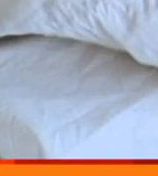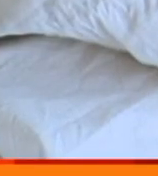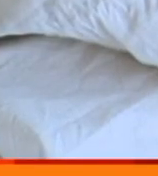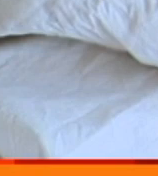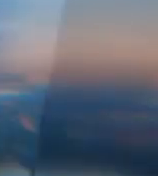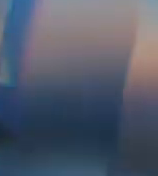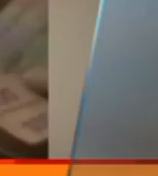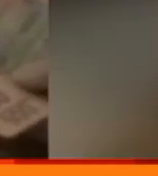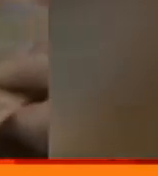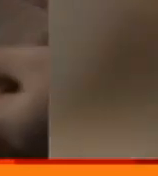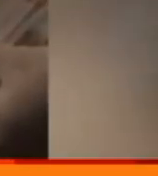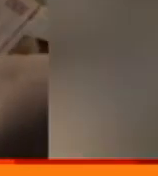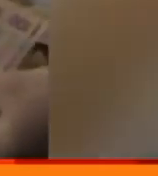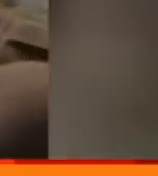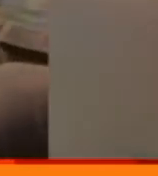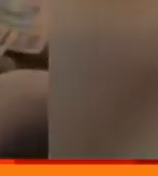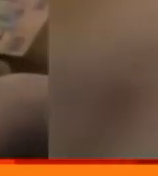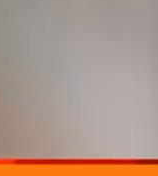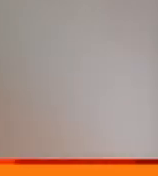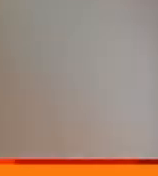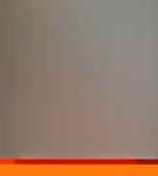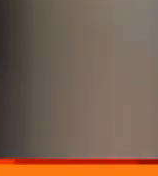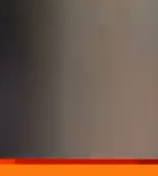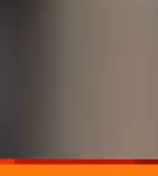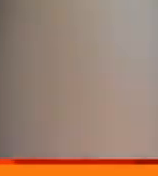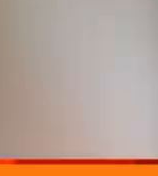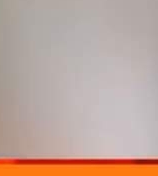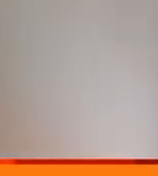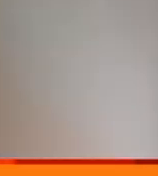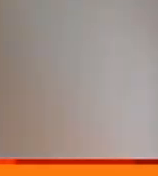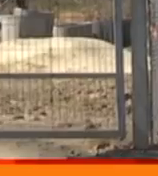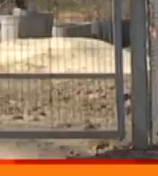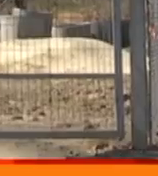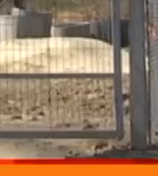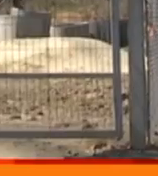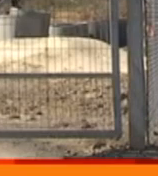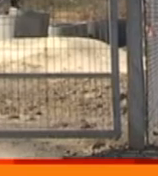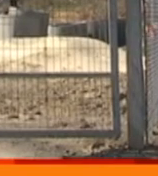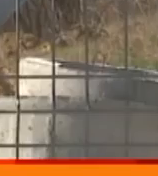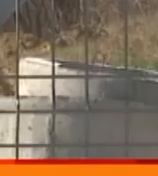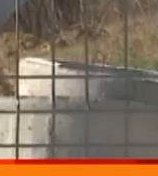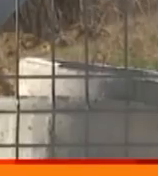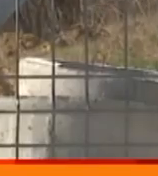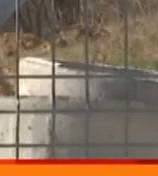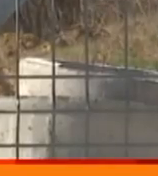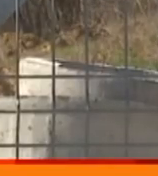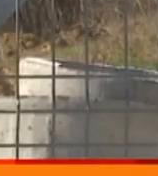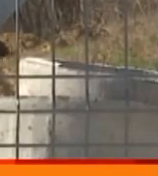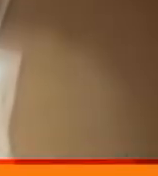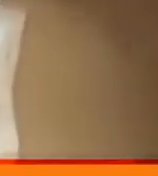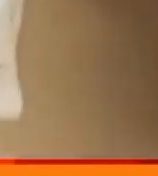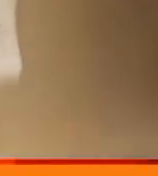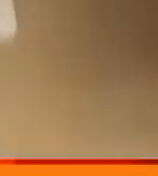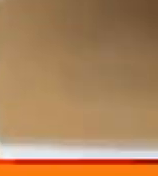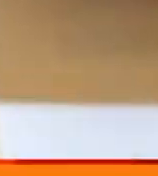кинувся ховатися. Величезний хабар не пахне. У Львові затримали директора трагічно відомого Грибовицького звалища. За що